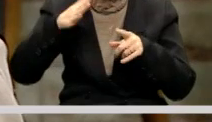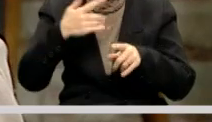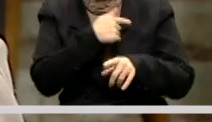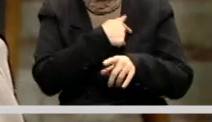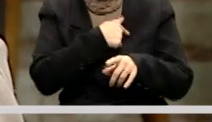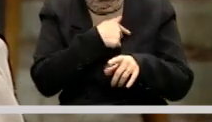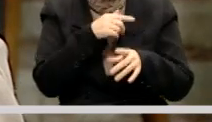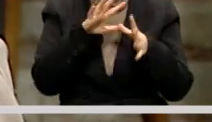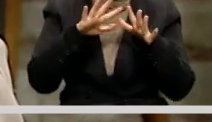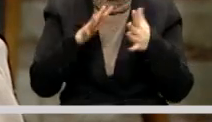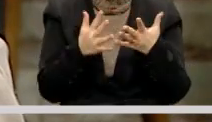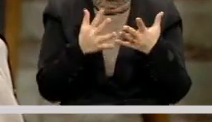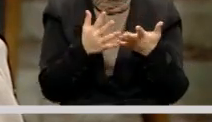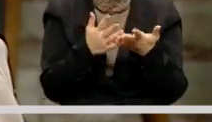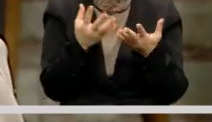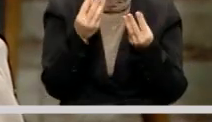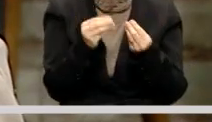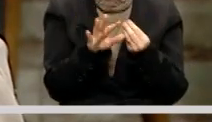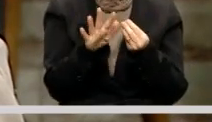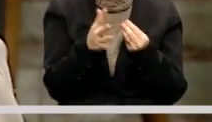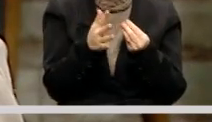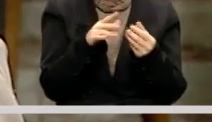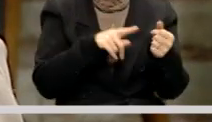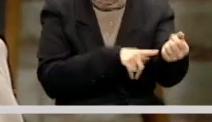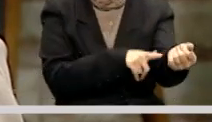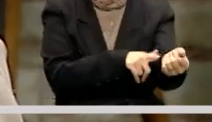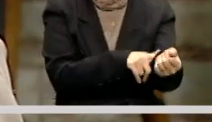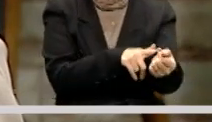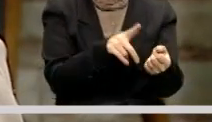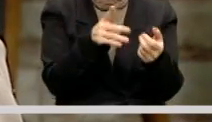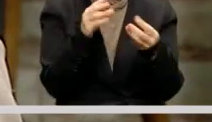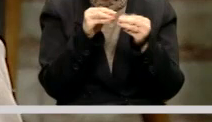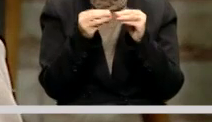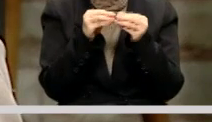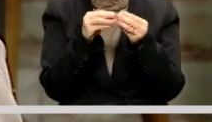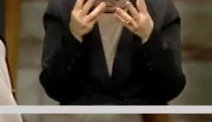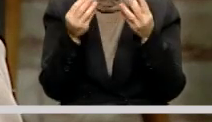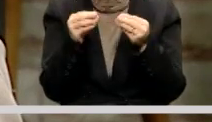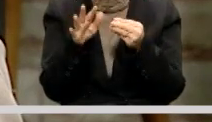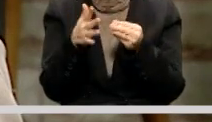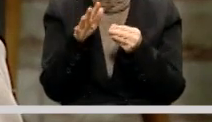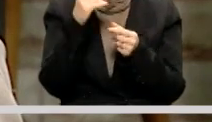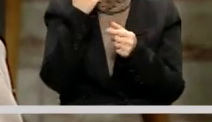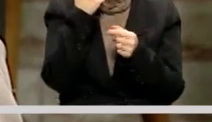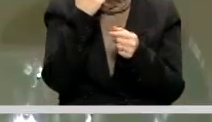bozuklukları, serebrovasküler olay ve damar tıkanıklıklarıyla karşı karşıya kalabiliyorlar.